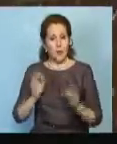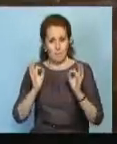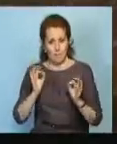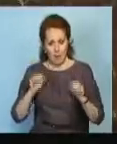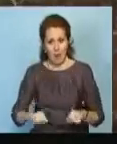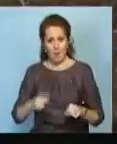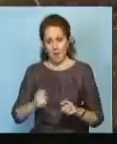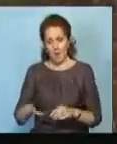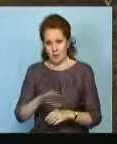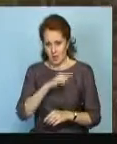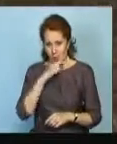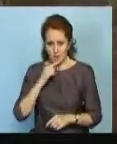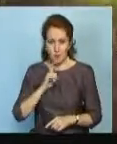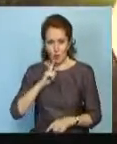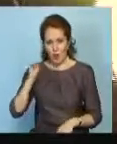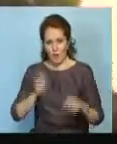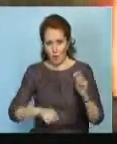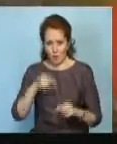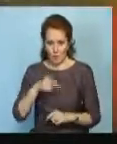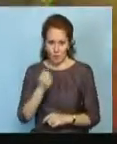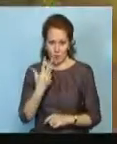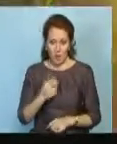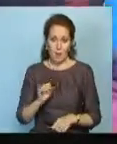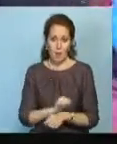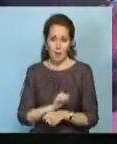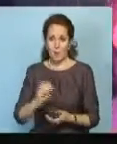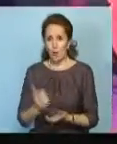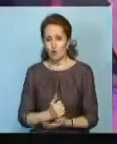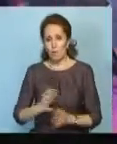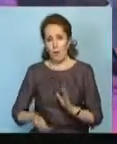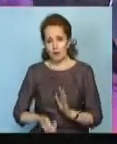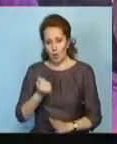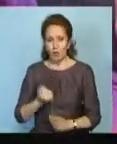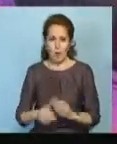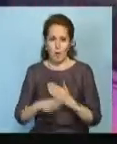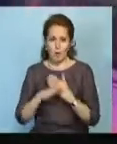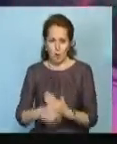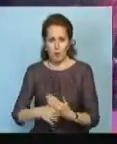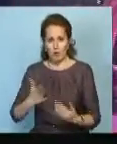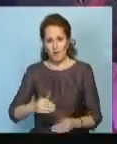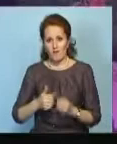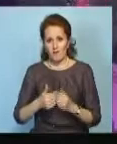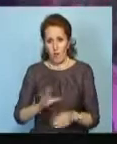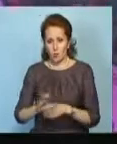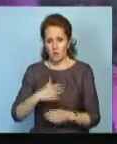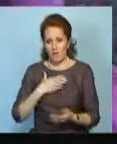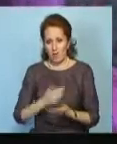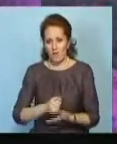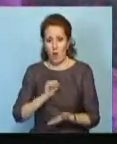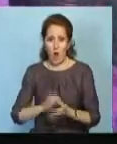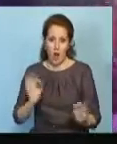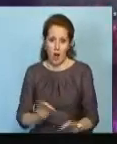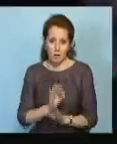форум «Селигер-2013». Кроме того, победители получат поддержку и помощь в выпуске собственного музыкального альбома, съемки фильма, либо